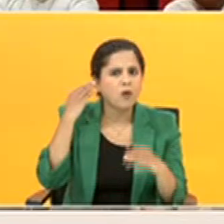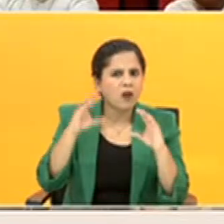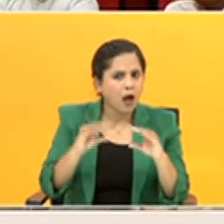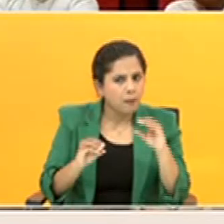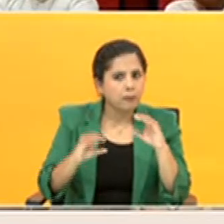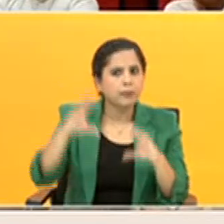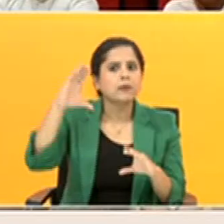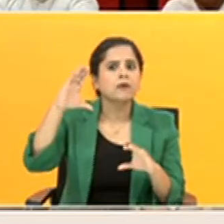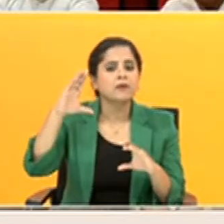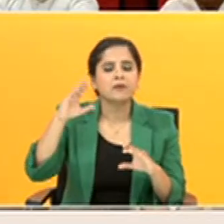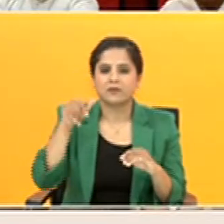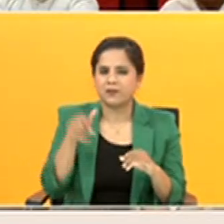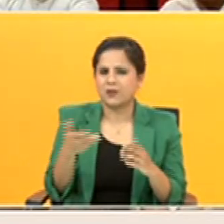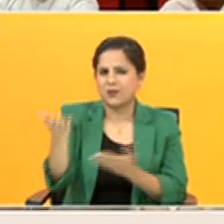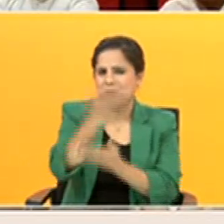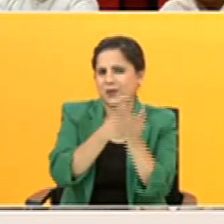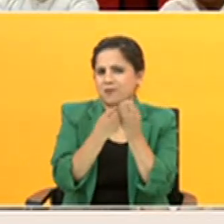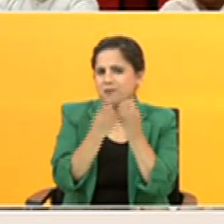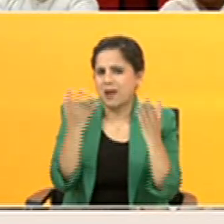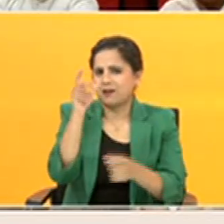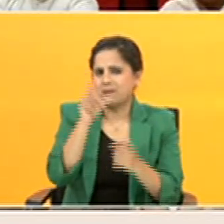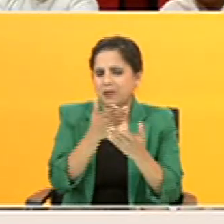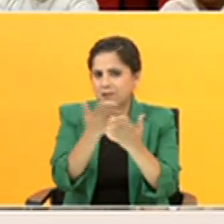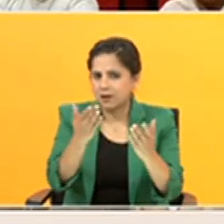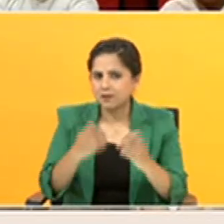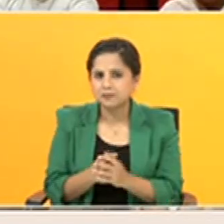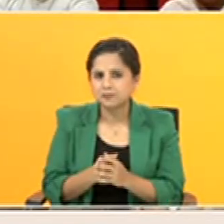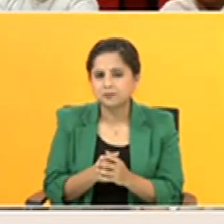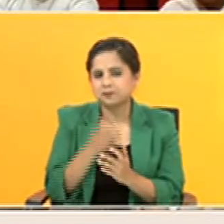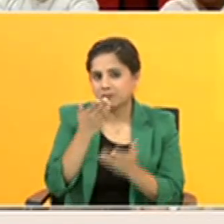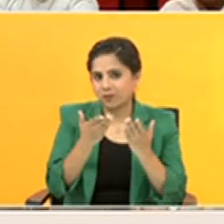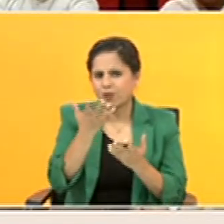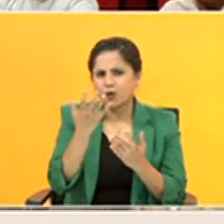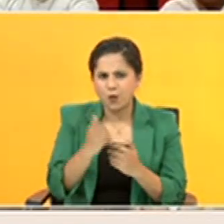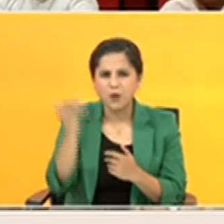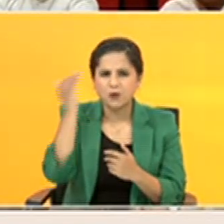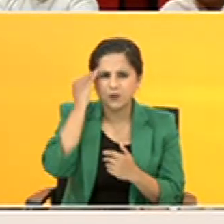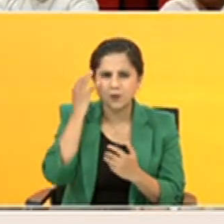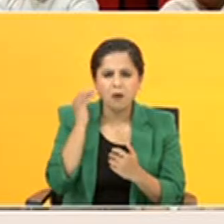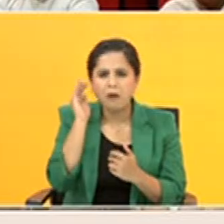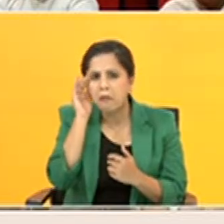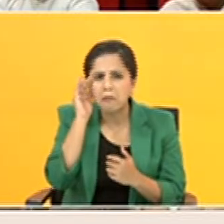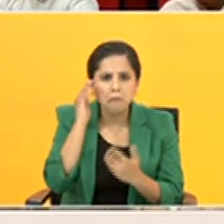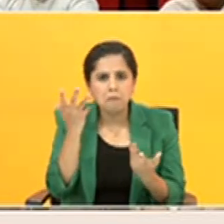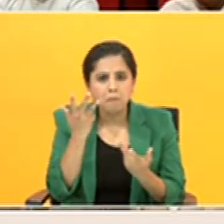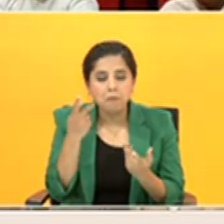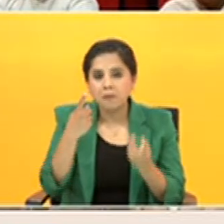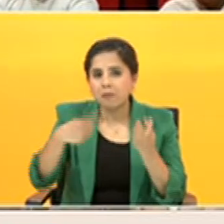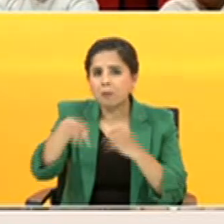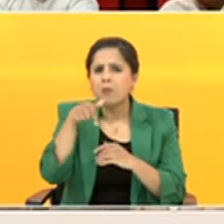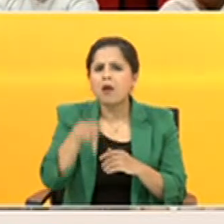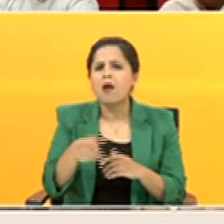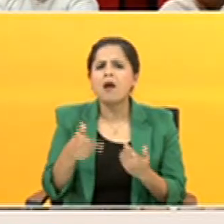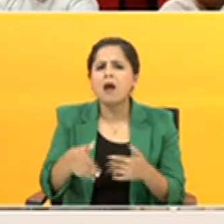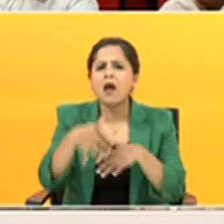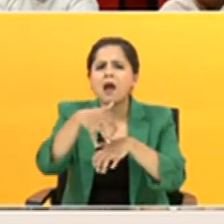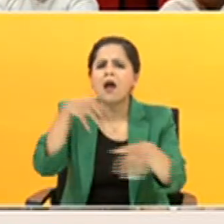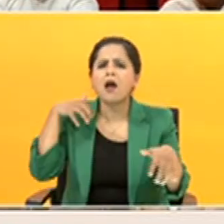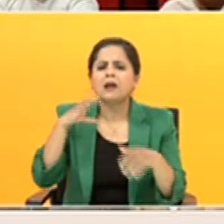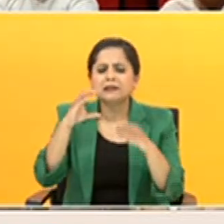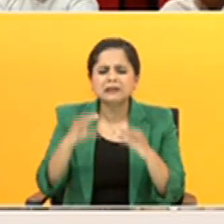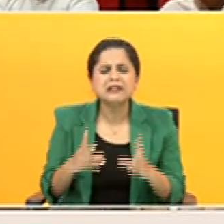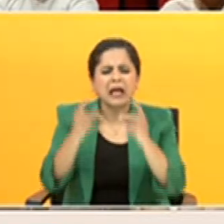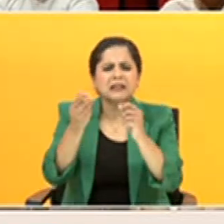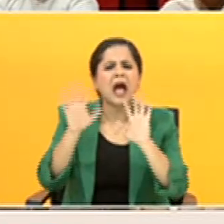साथियों, आप में से बहुत से लोग यह जानना चाह रहे होंगे कि आखिर ये एनिमल सेंसस